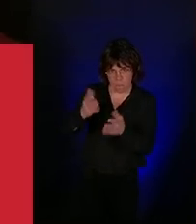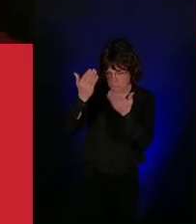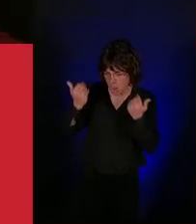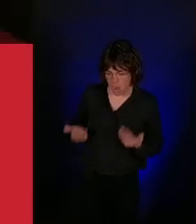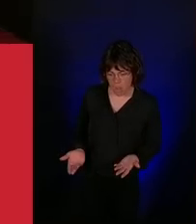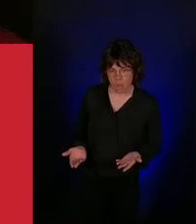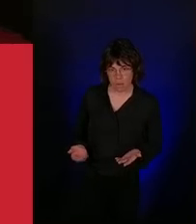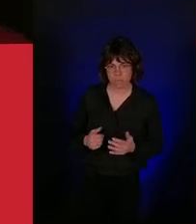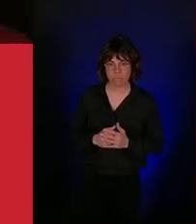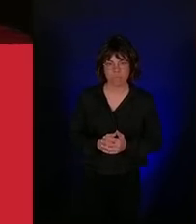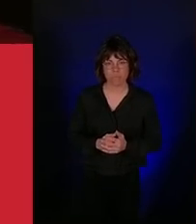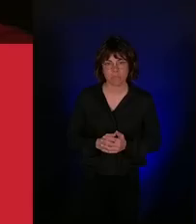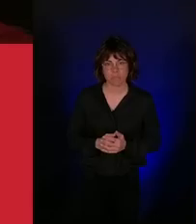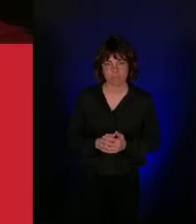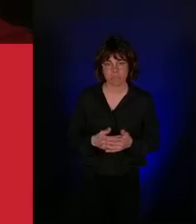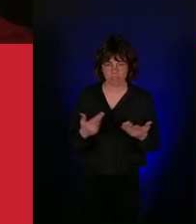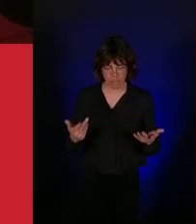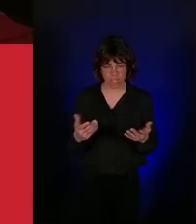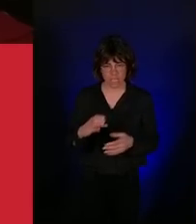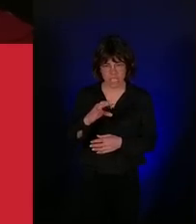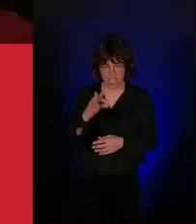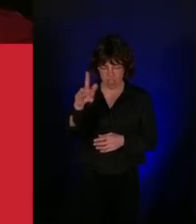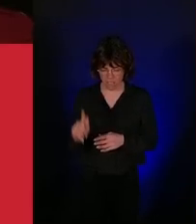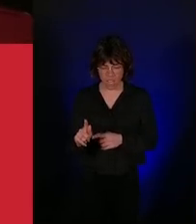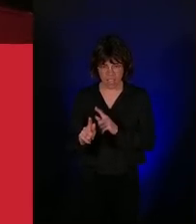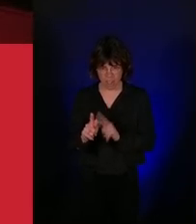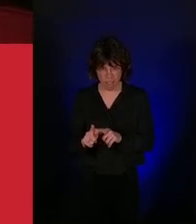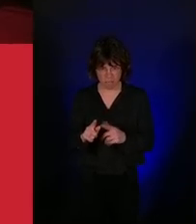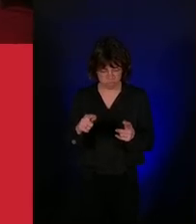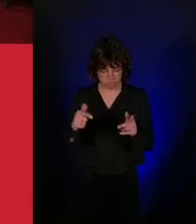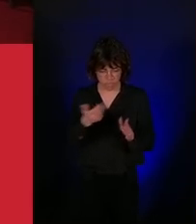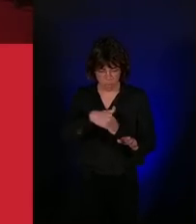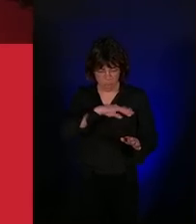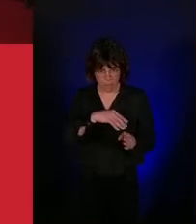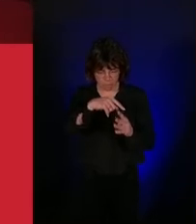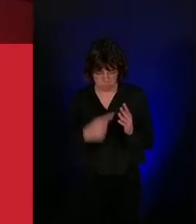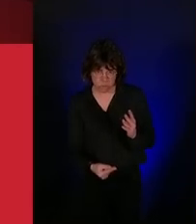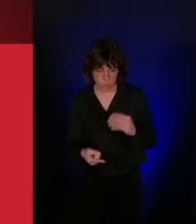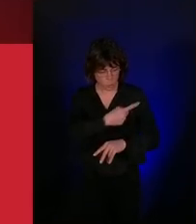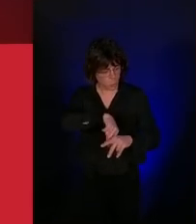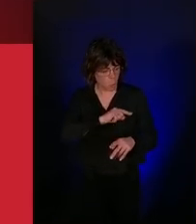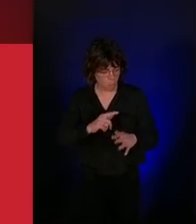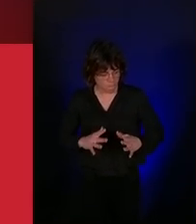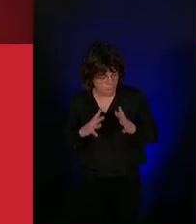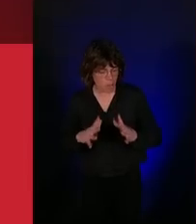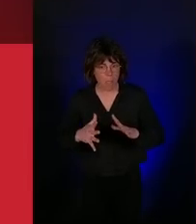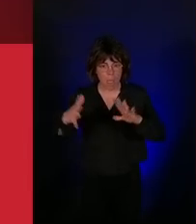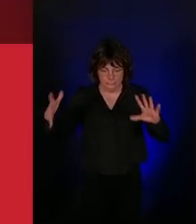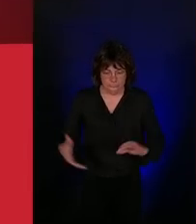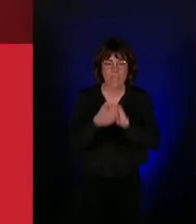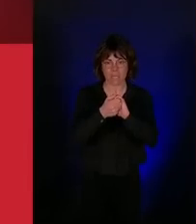Soyons clairs, l'indignation de la CGT n'est pas à géométrie variable. Notre mobilisation en faveur de la paix ne l'est pas non